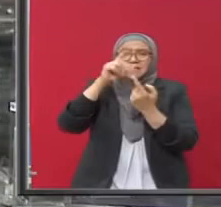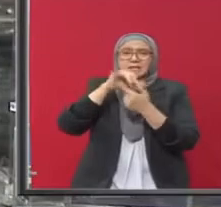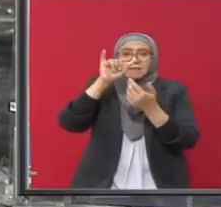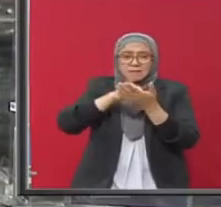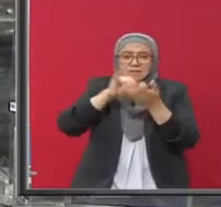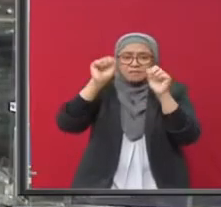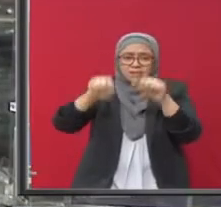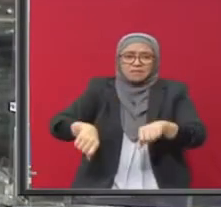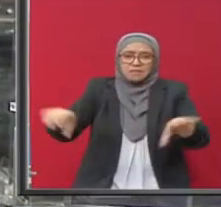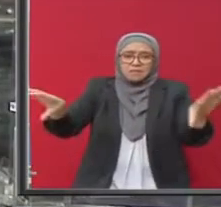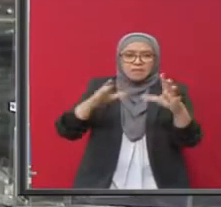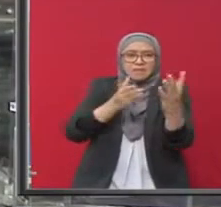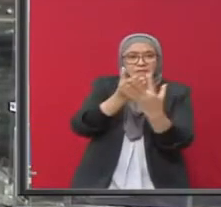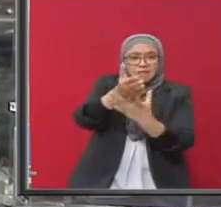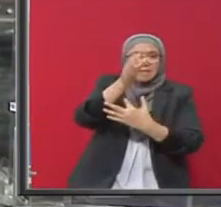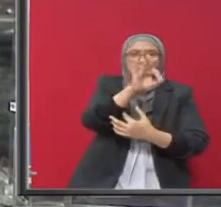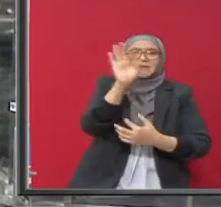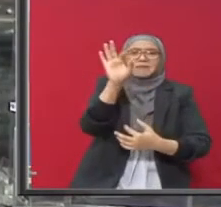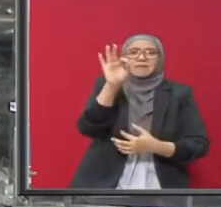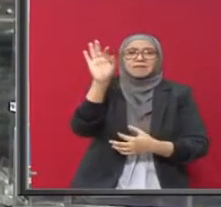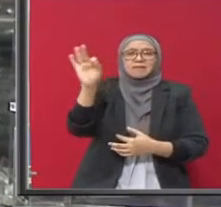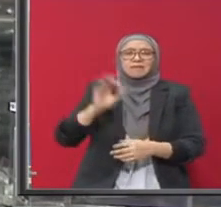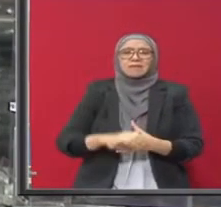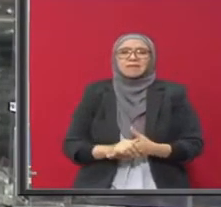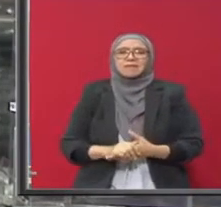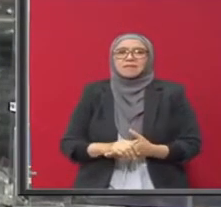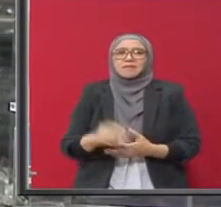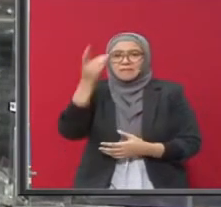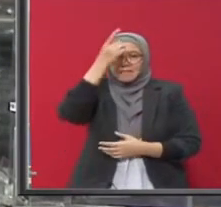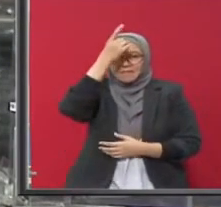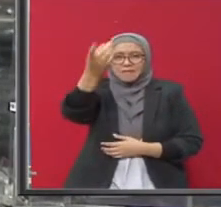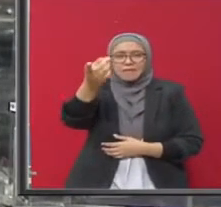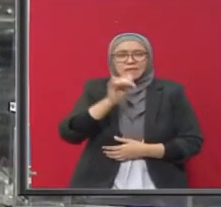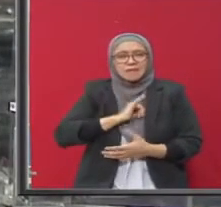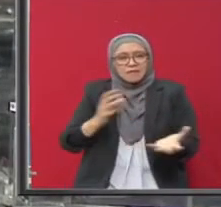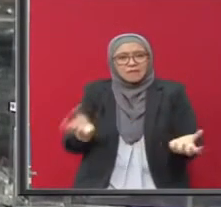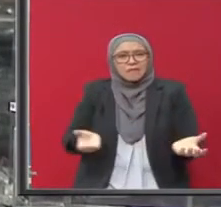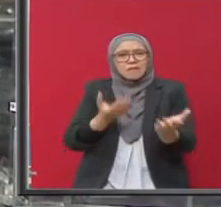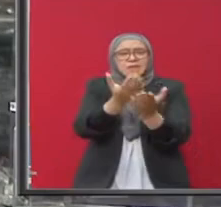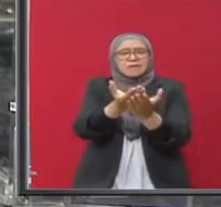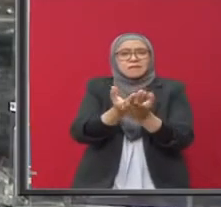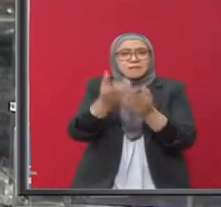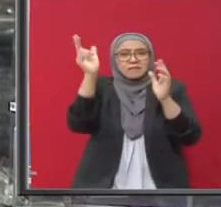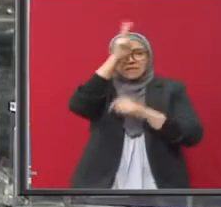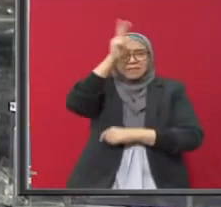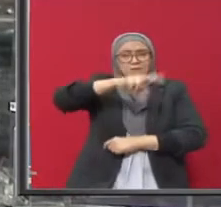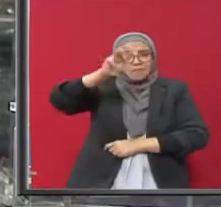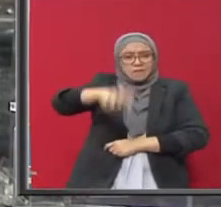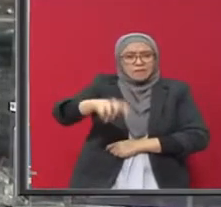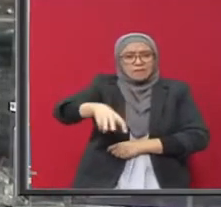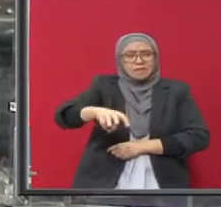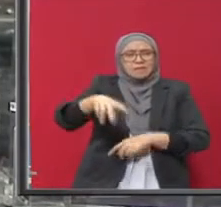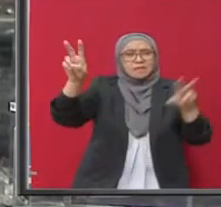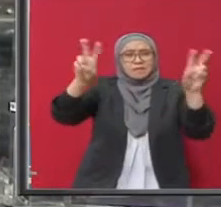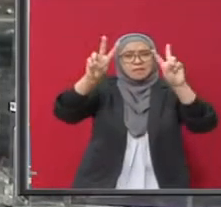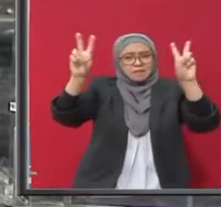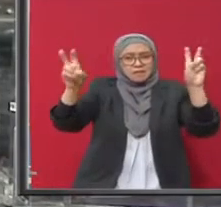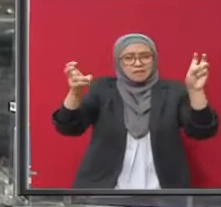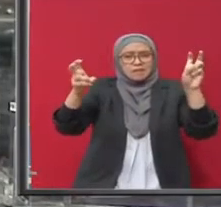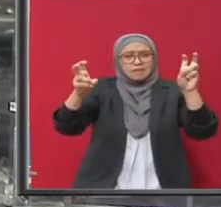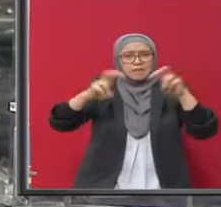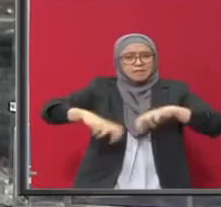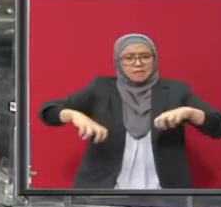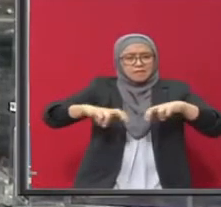999 ini. Datuk Dipertua, saya juga mencadangkan supaya kerajaan mewajibkan mata pelajaran pengajian Islam yang